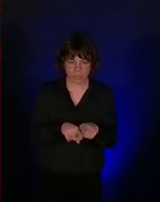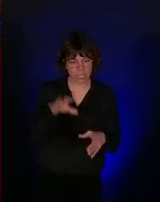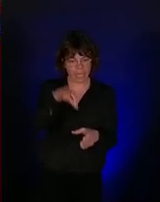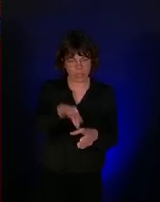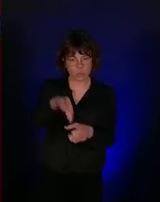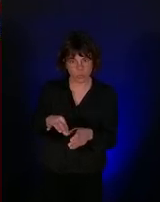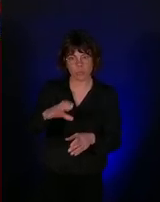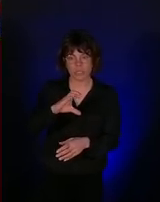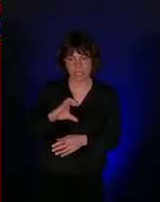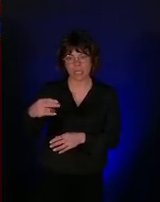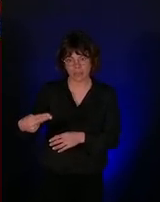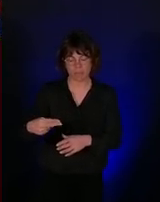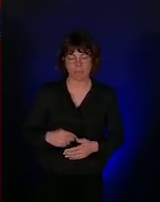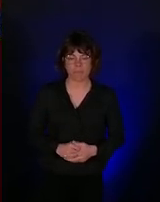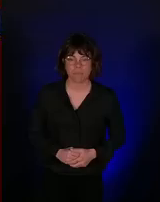du CCN.